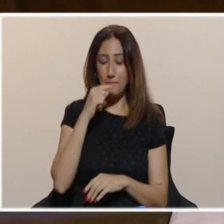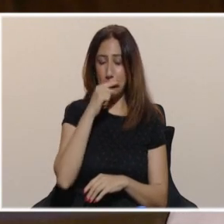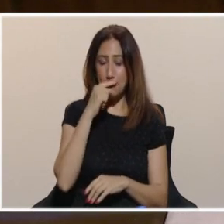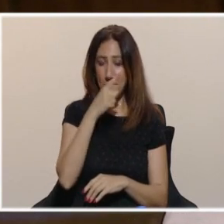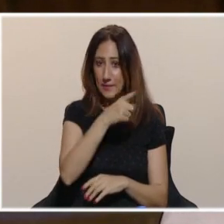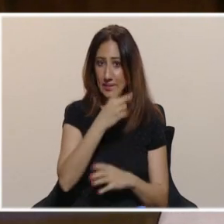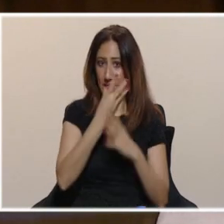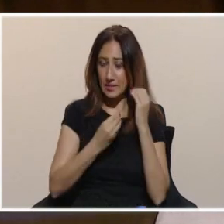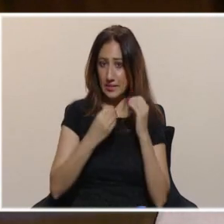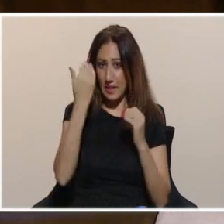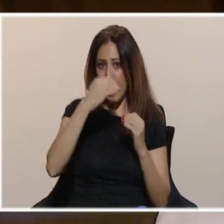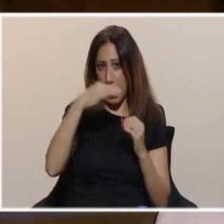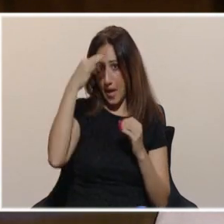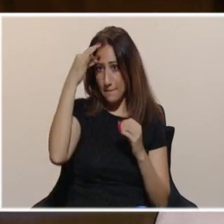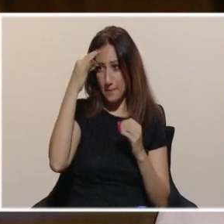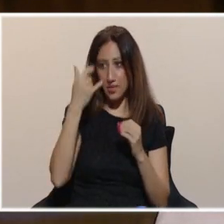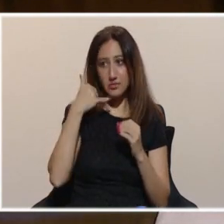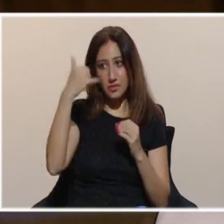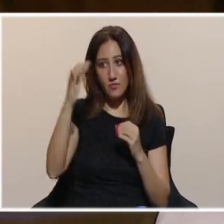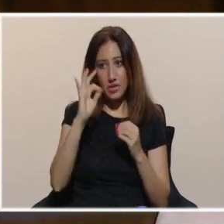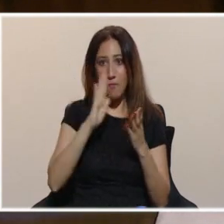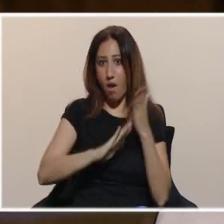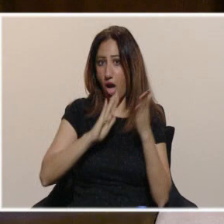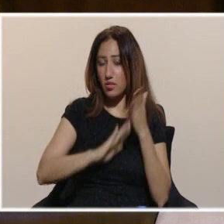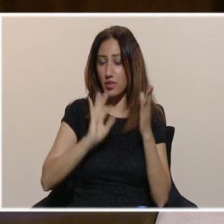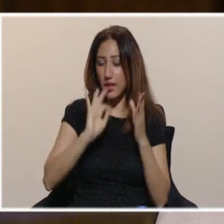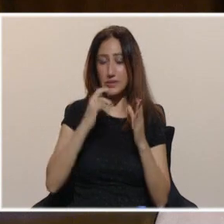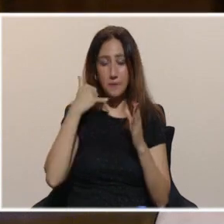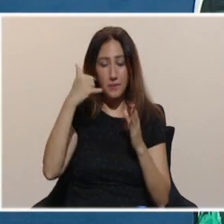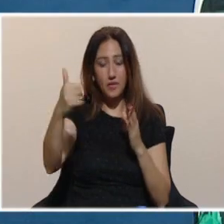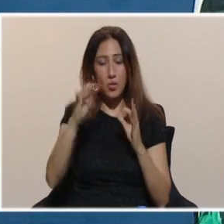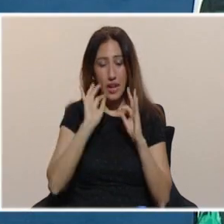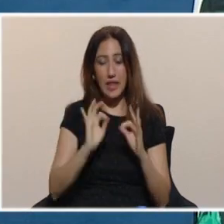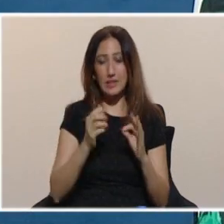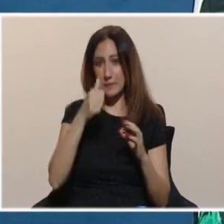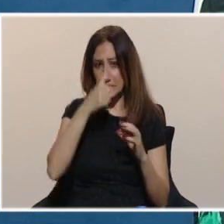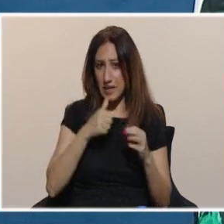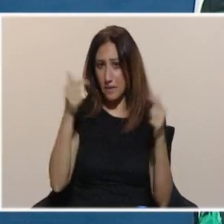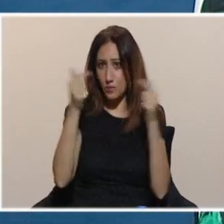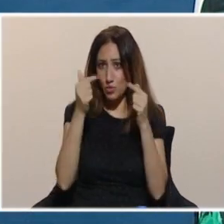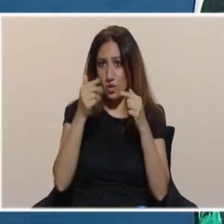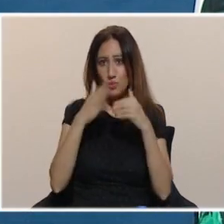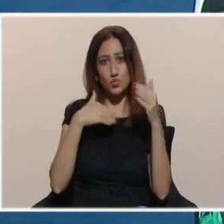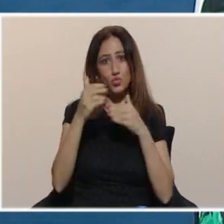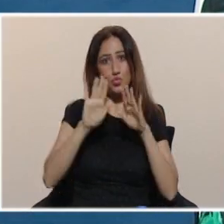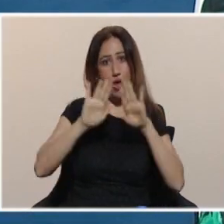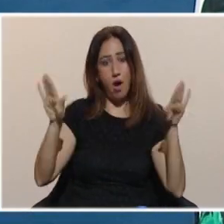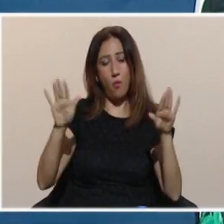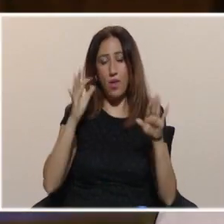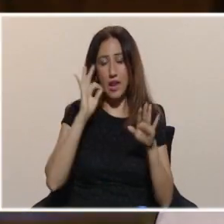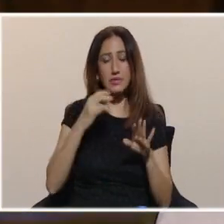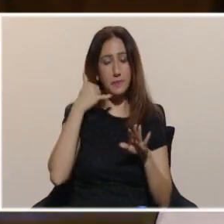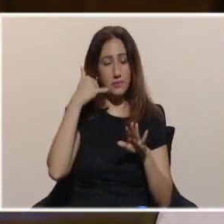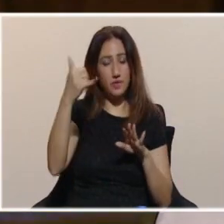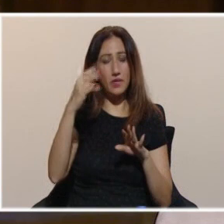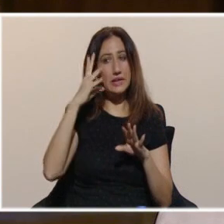اصعب على الانسان ان يكون عارف ان بنته معرضه للخطر في عمليه وما يسالش عليها ايا كان خلافه او زعله منها. في لحظات